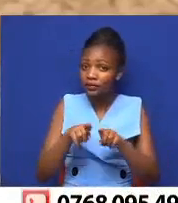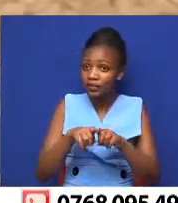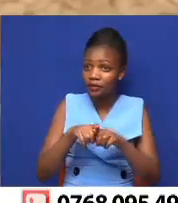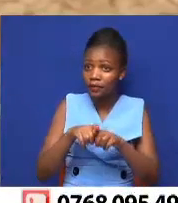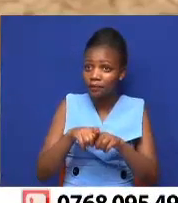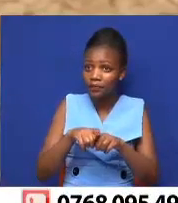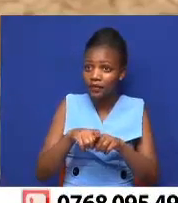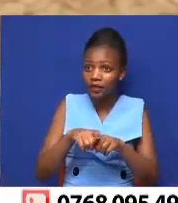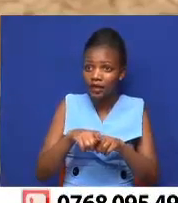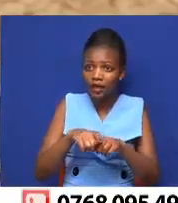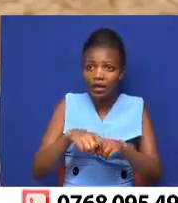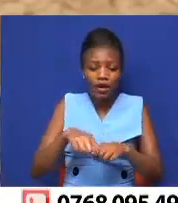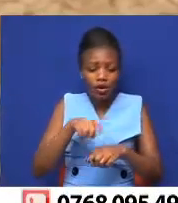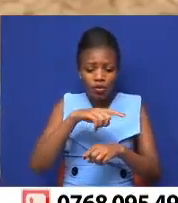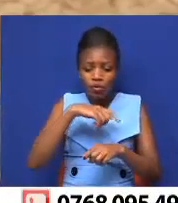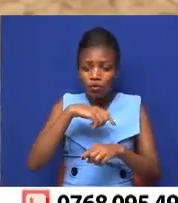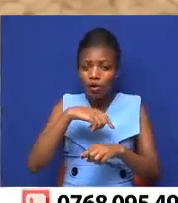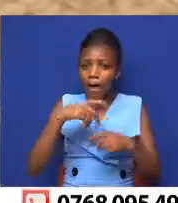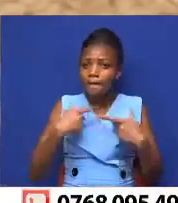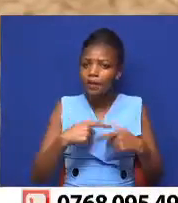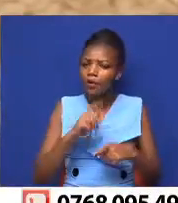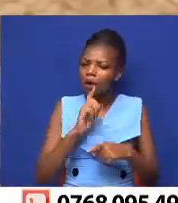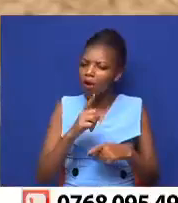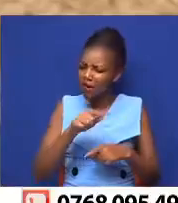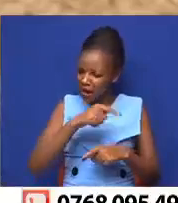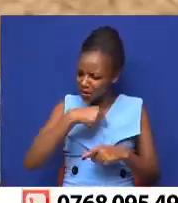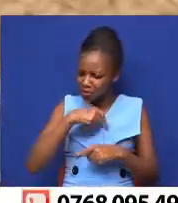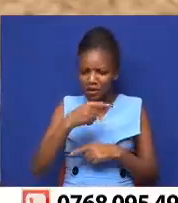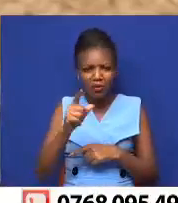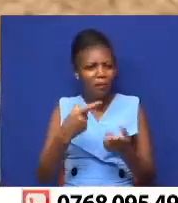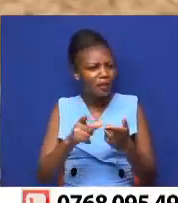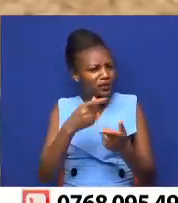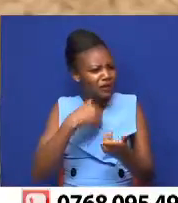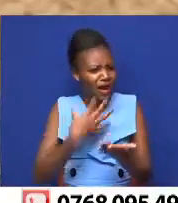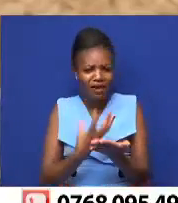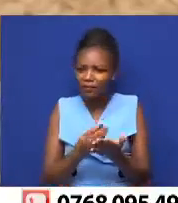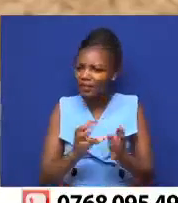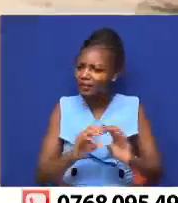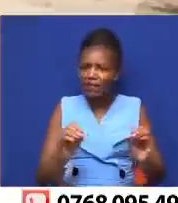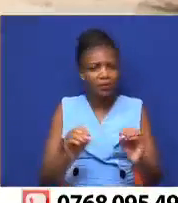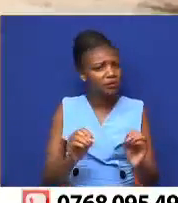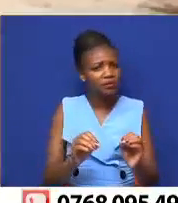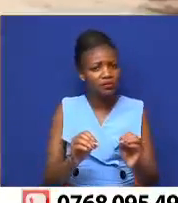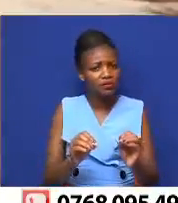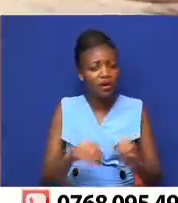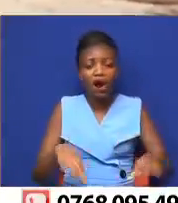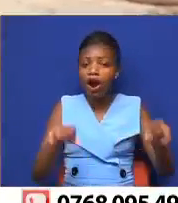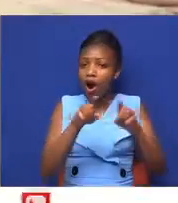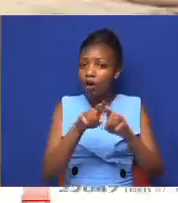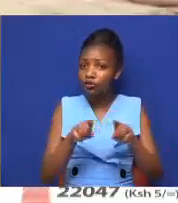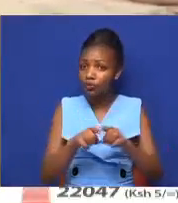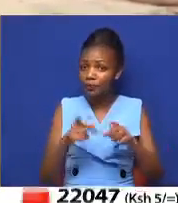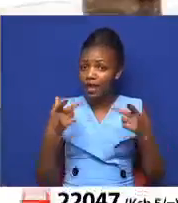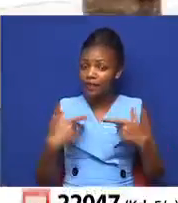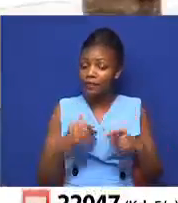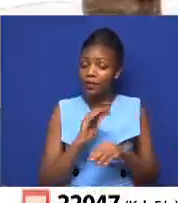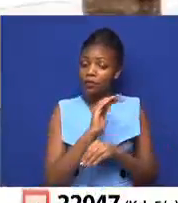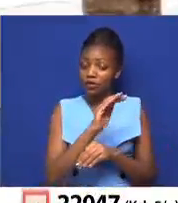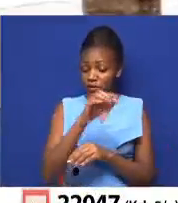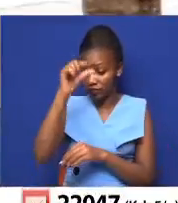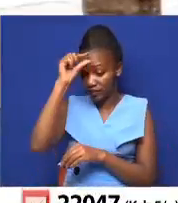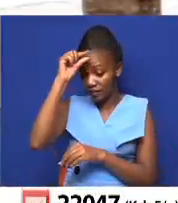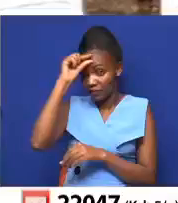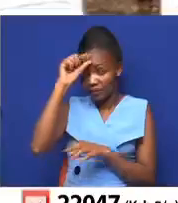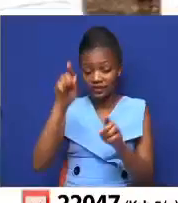Tunaambiwa tuondoke twende juu tukahame huko. Hatuna pesa za kwenda kuhimili haraka haraka huko. Waasiriwa wanaiomba serikali